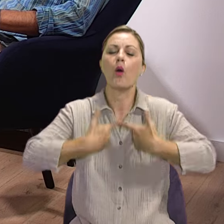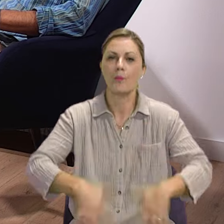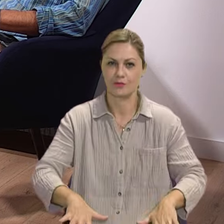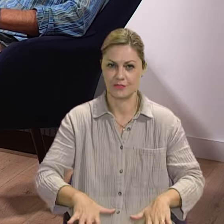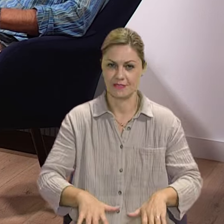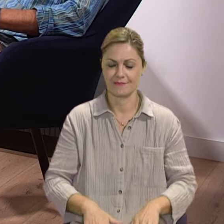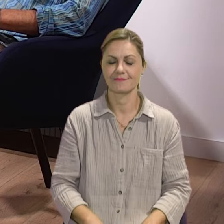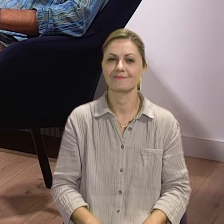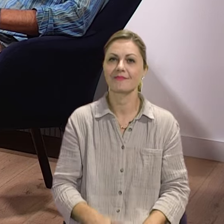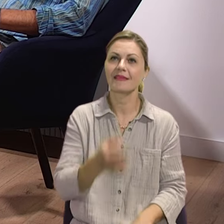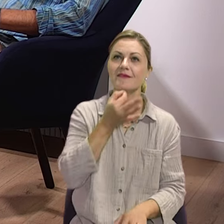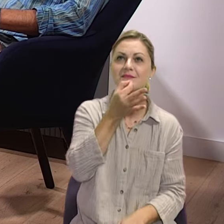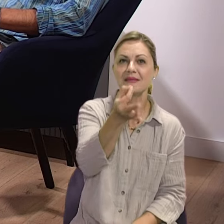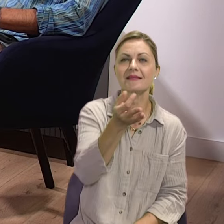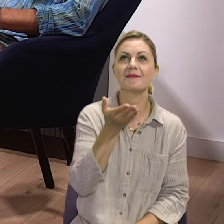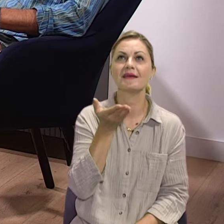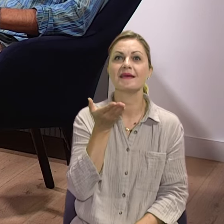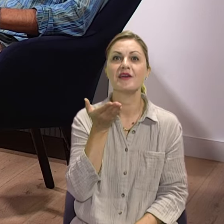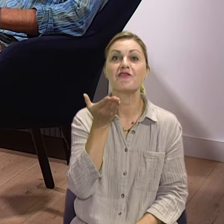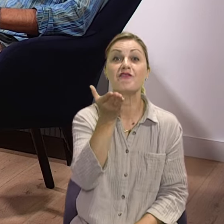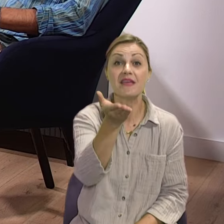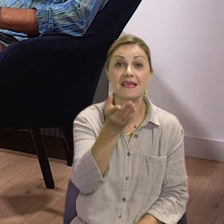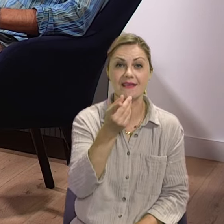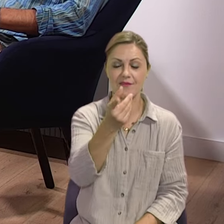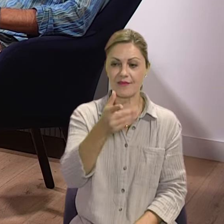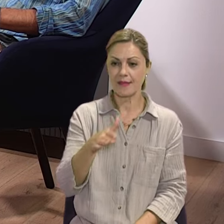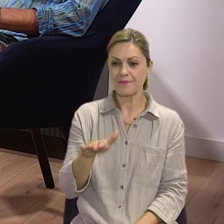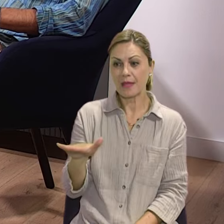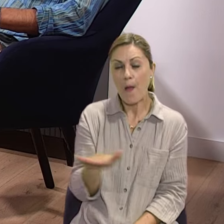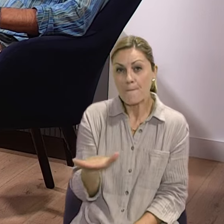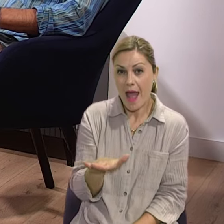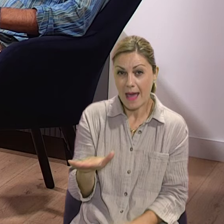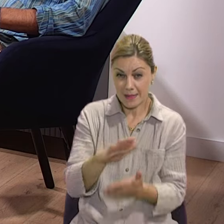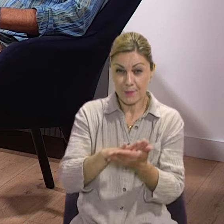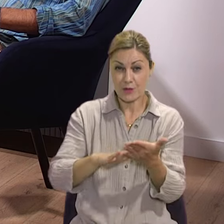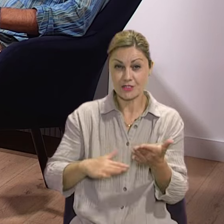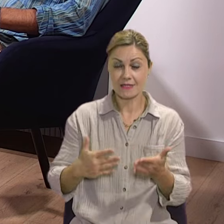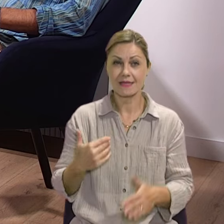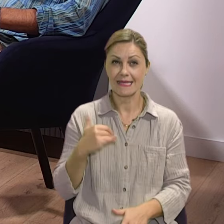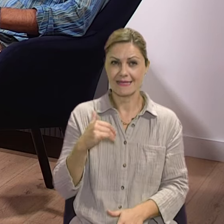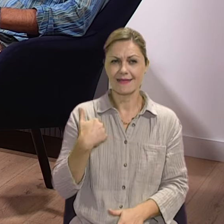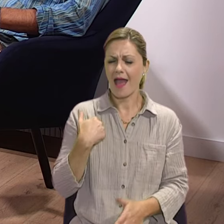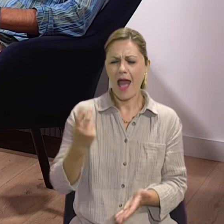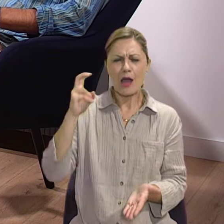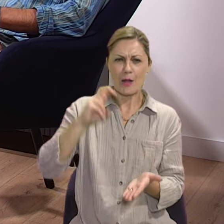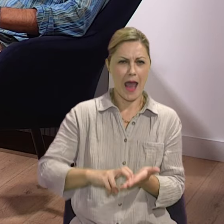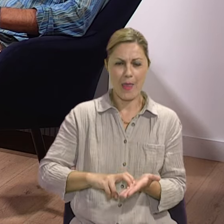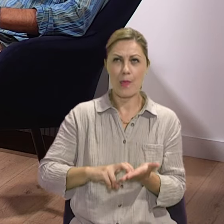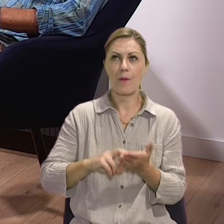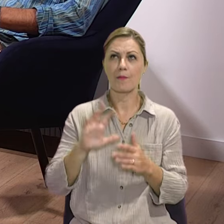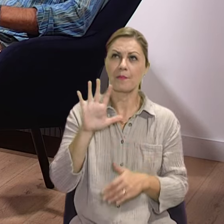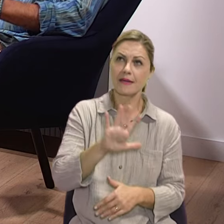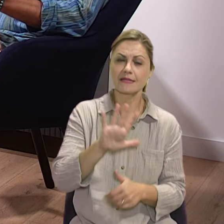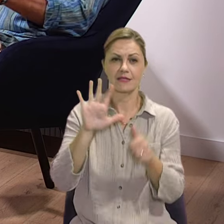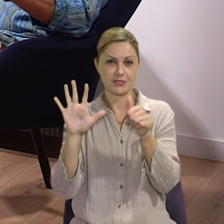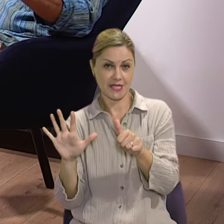datira iz rane mladosti. Pa kao mene, dječak zapravo počeli ste svirati klavir. Jako tako? jako rano, sa 5-6